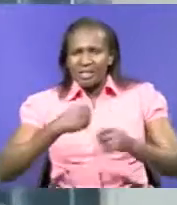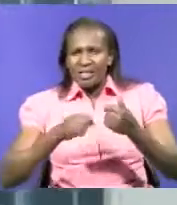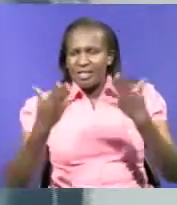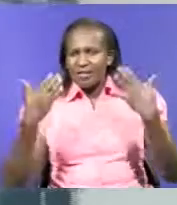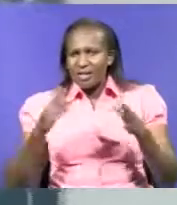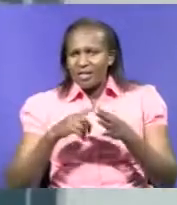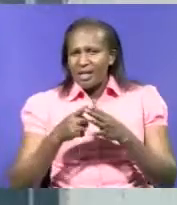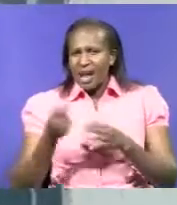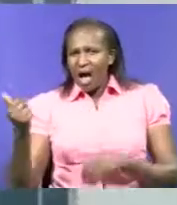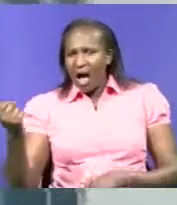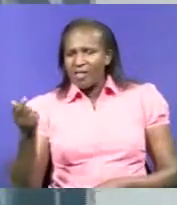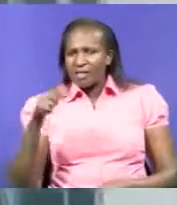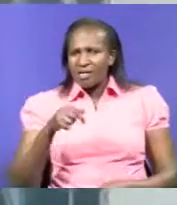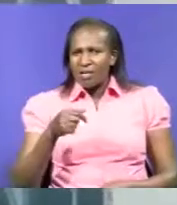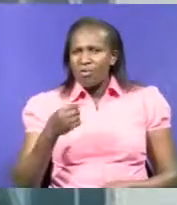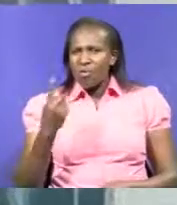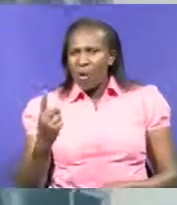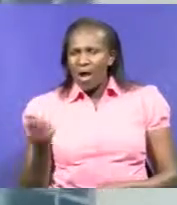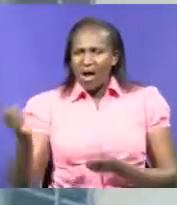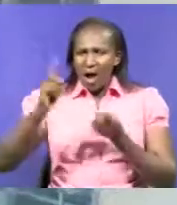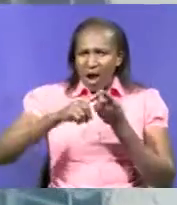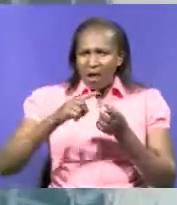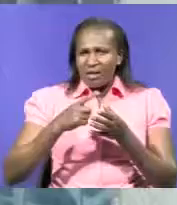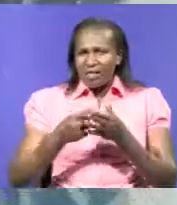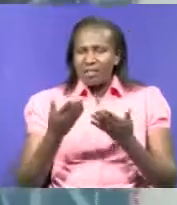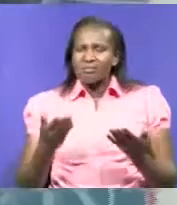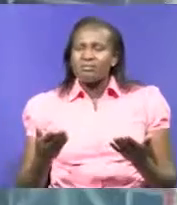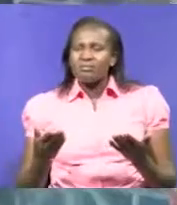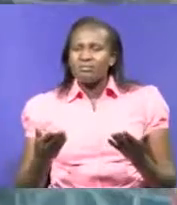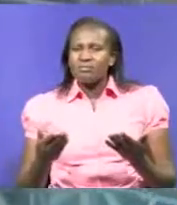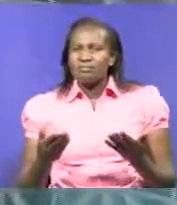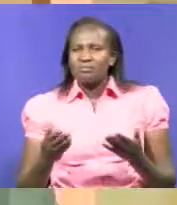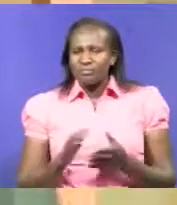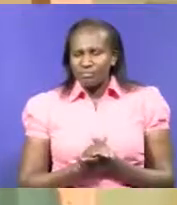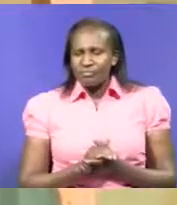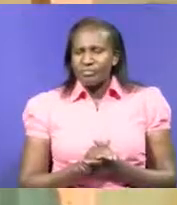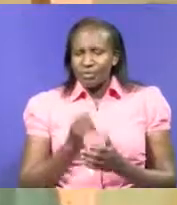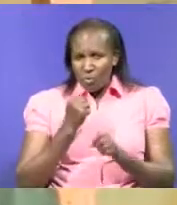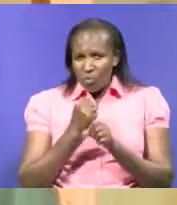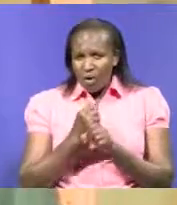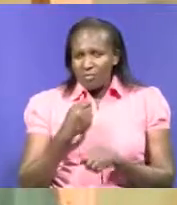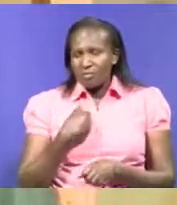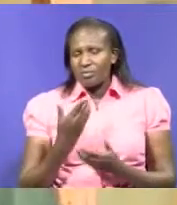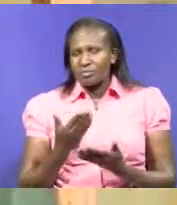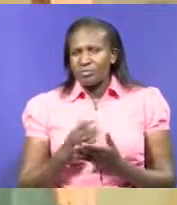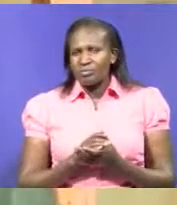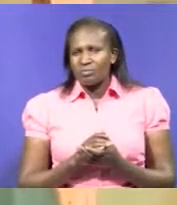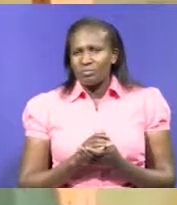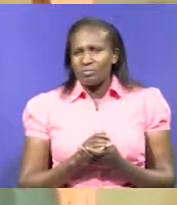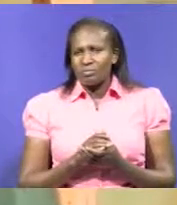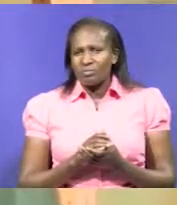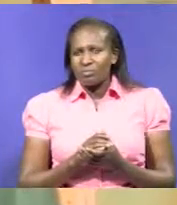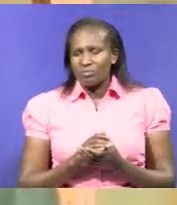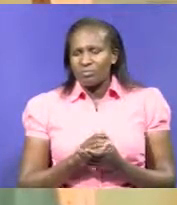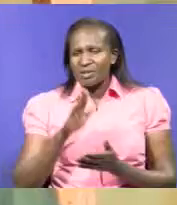anasema leta moja tu uongeze. Hivyo ni kama sasa kutop up. Sasa hii ndio kazi ninafanya. Yaani nimerudi chini